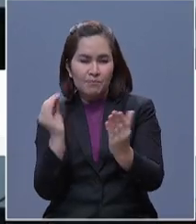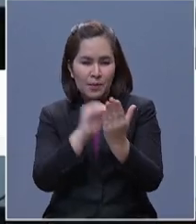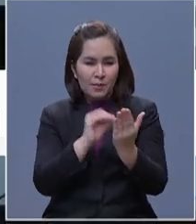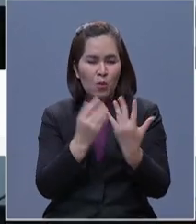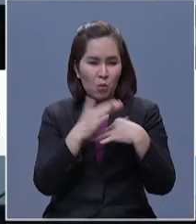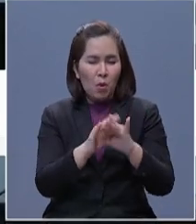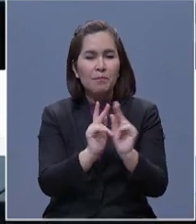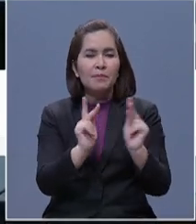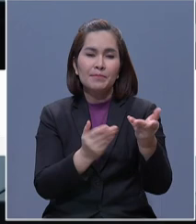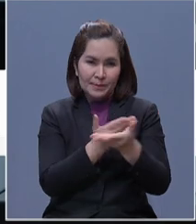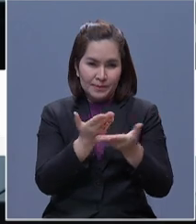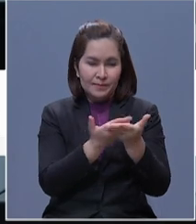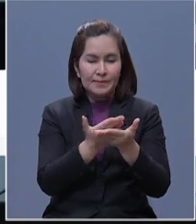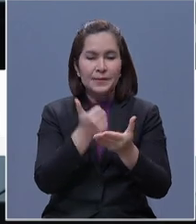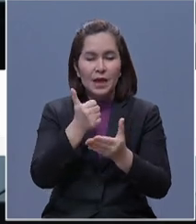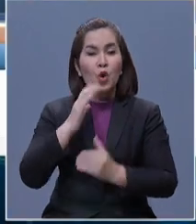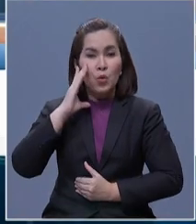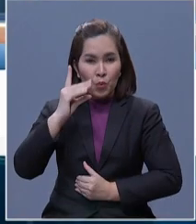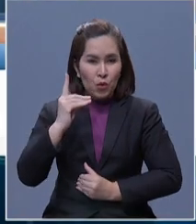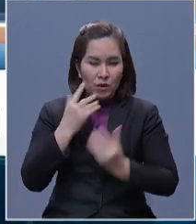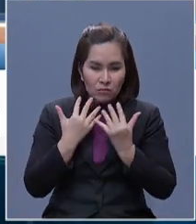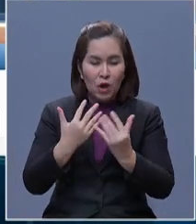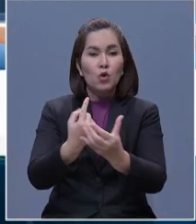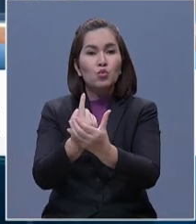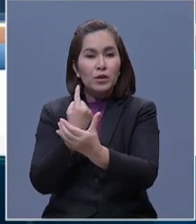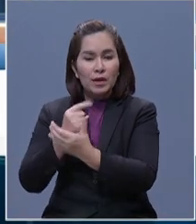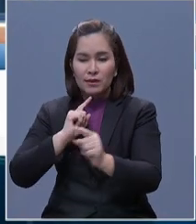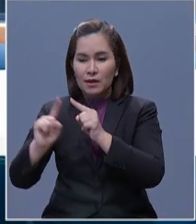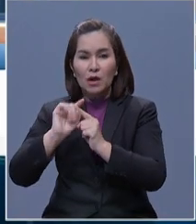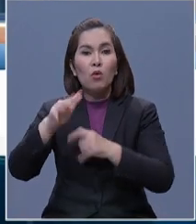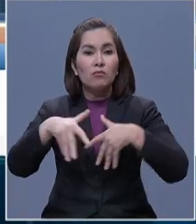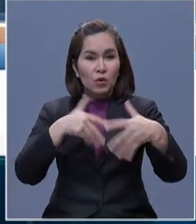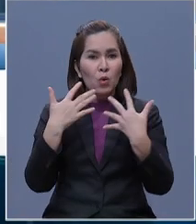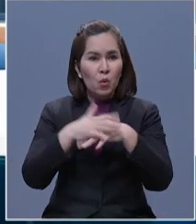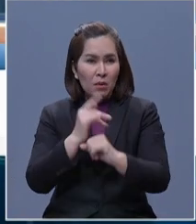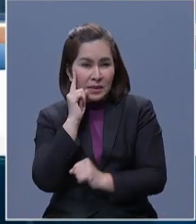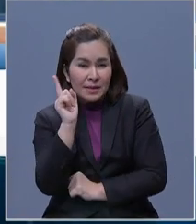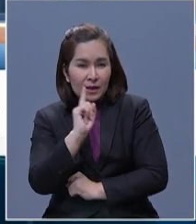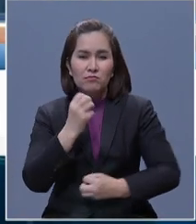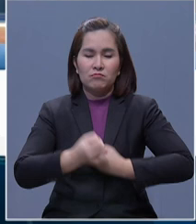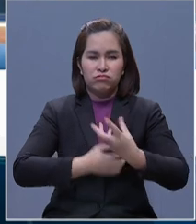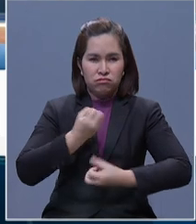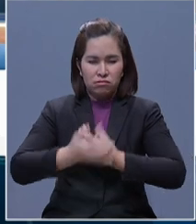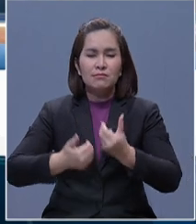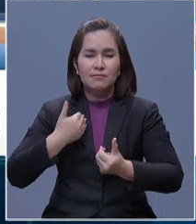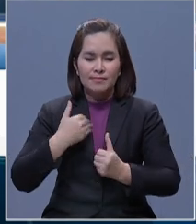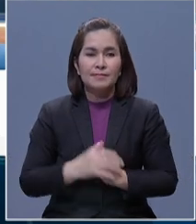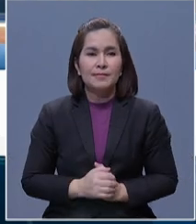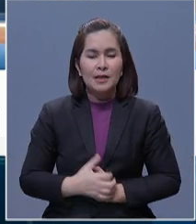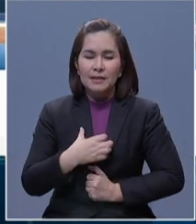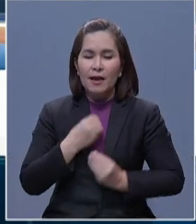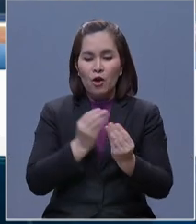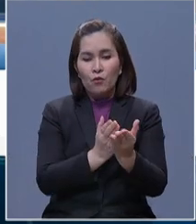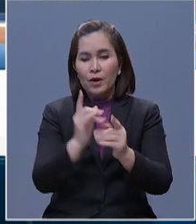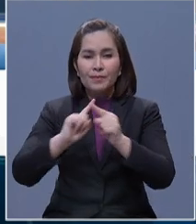การด้วยนะครับขณะที่วันพรุ่งนี้จะมีการเชิญตัวแทนภาคประชาชนเข้าร่วมแสดงความคิดเห็นคุณภูมิธรรมบอกว่าอยากให้ทุกฝ่